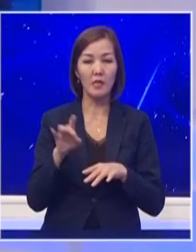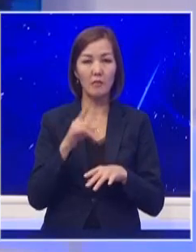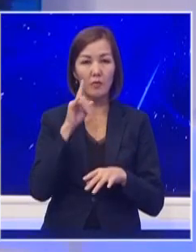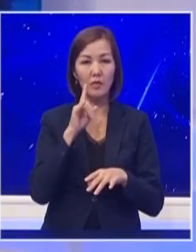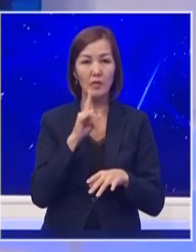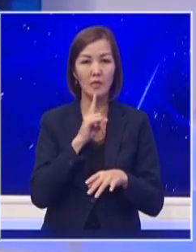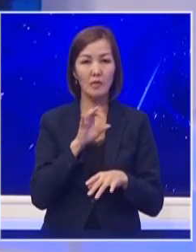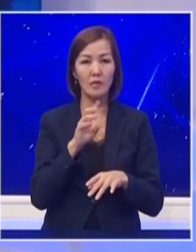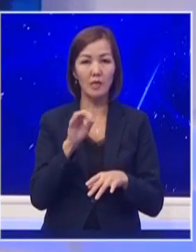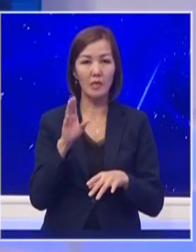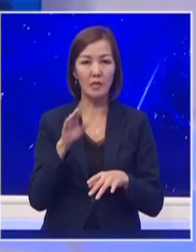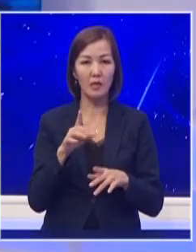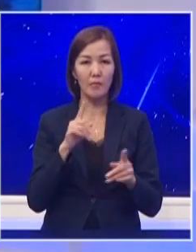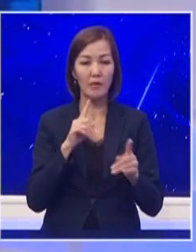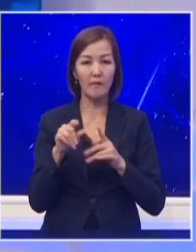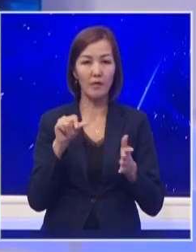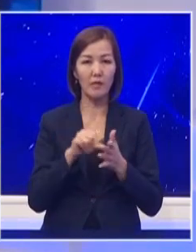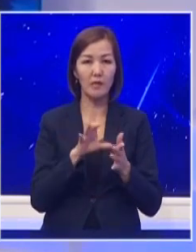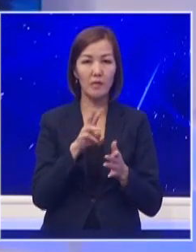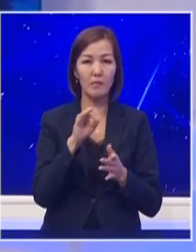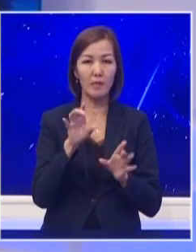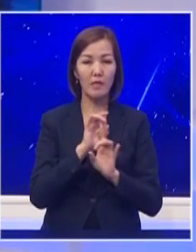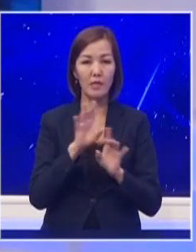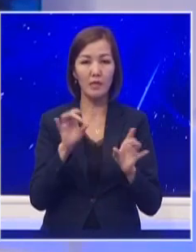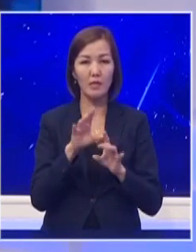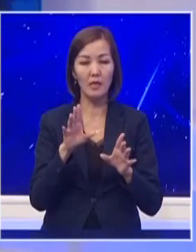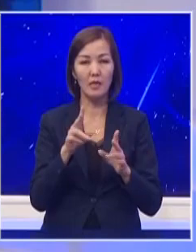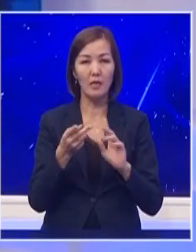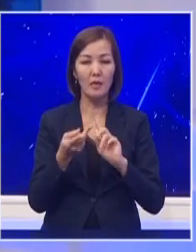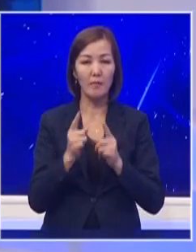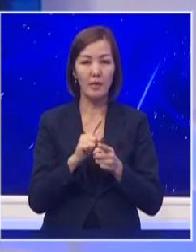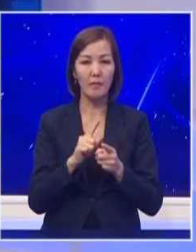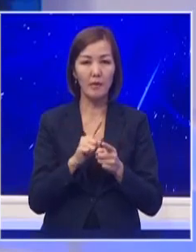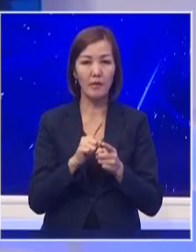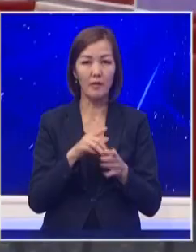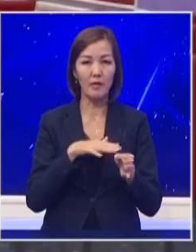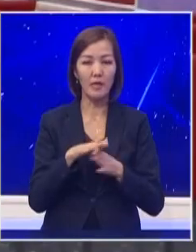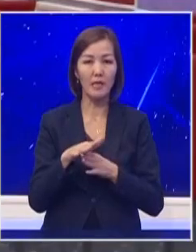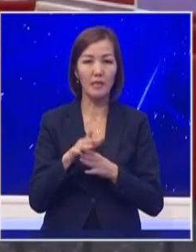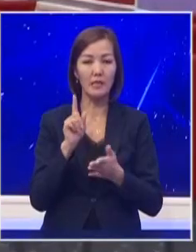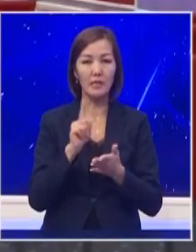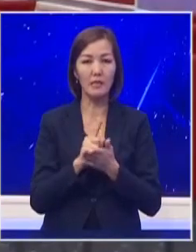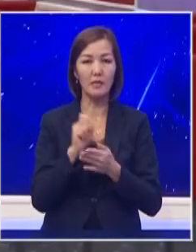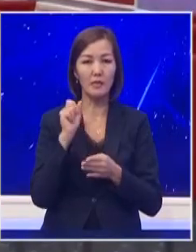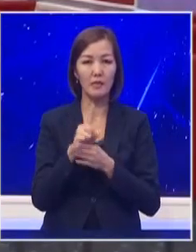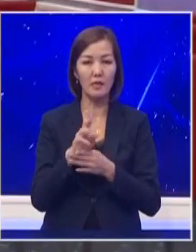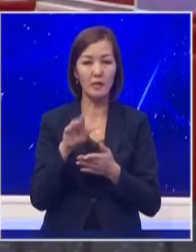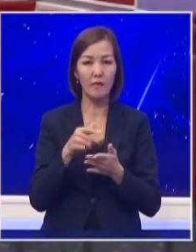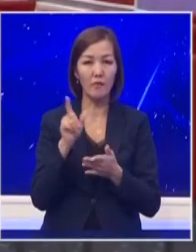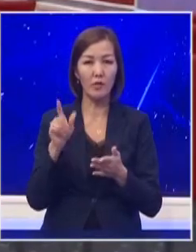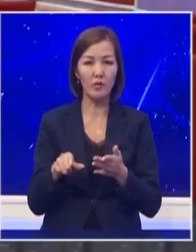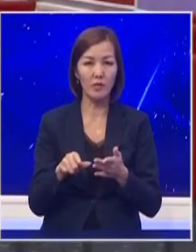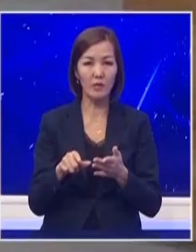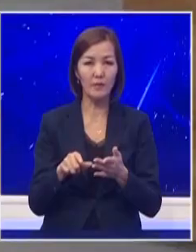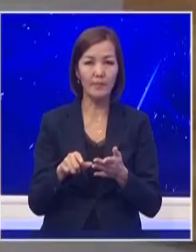Назгуль сагиндыкова на брифинге с представителями СМИ она рассказала о предстоящих переменах в рамках реализации задач поставленной главой государства